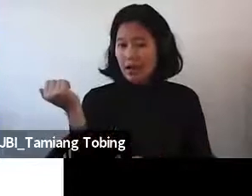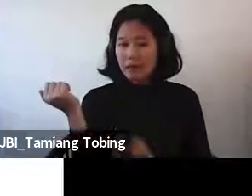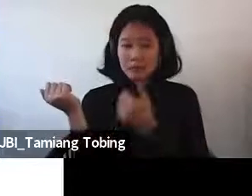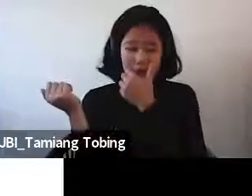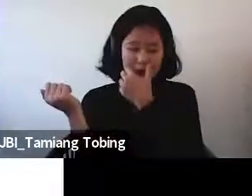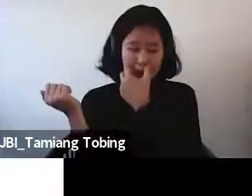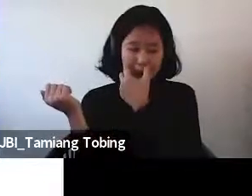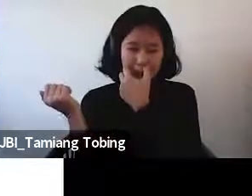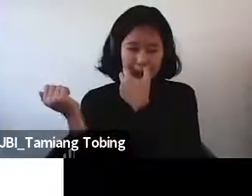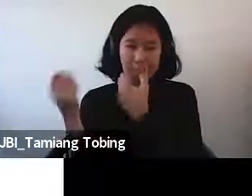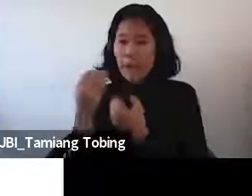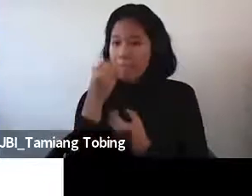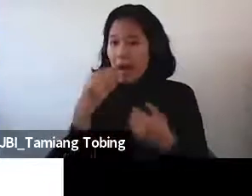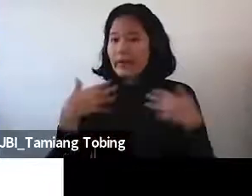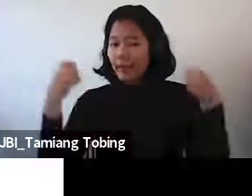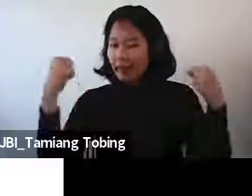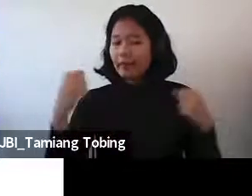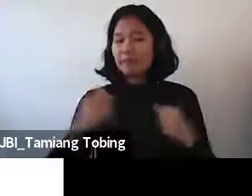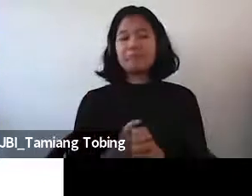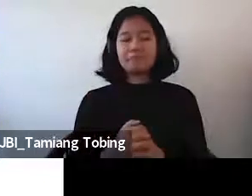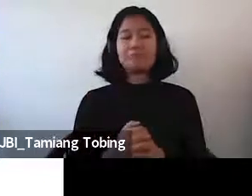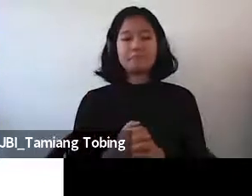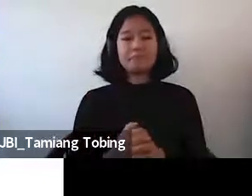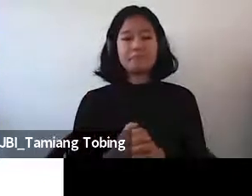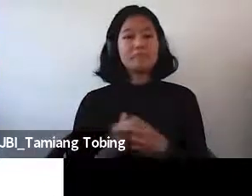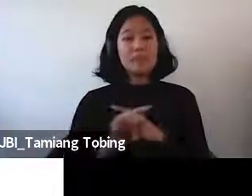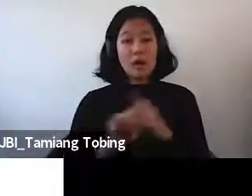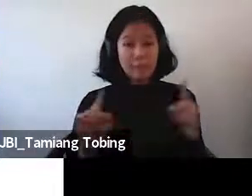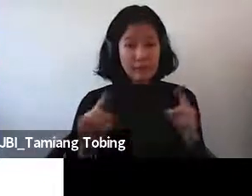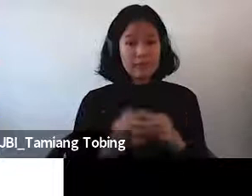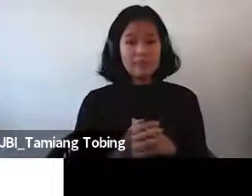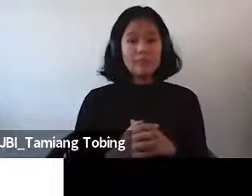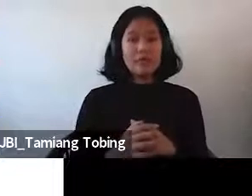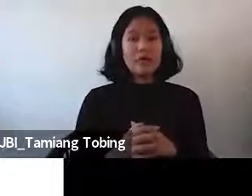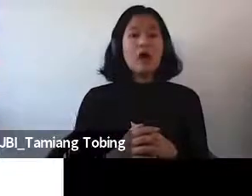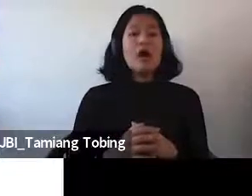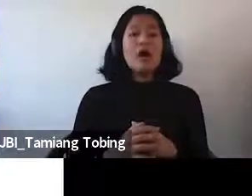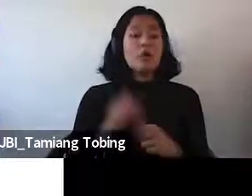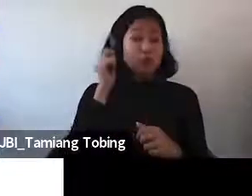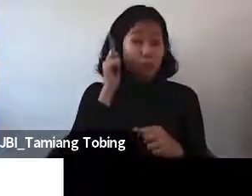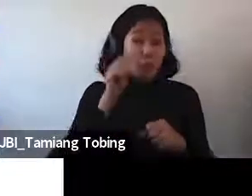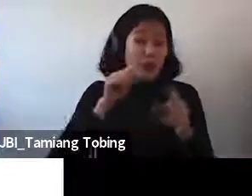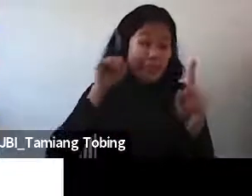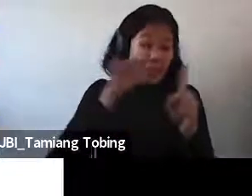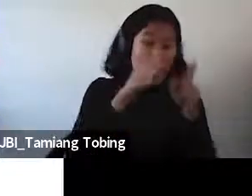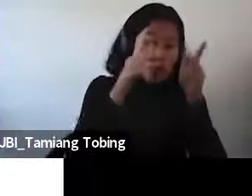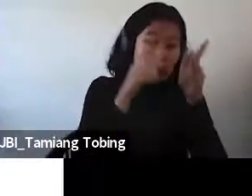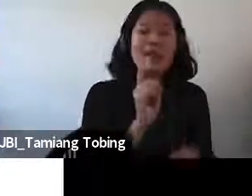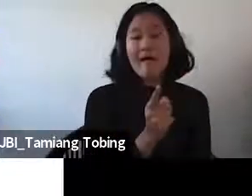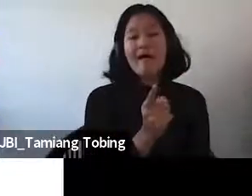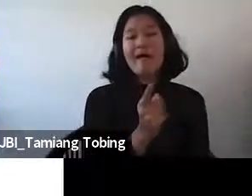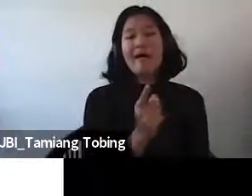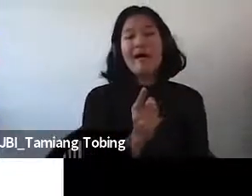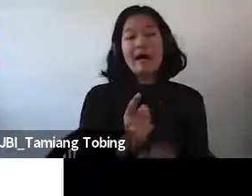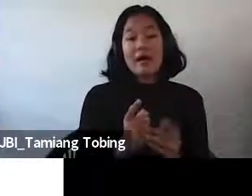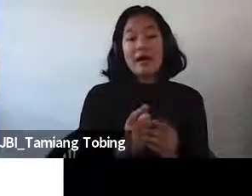salah satunya dengan makan makanan yang bergizi. Tetapi ini ada dampak khususnya bagi perempuan ya, bahwa ketika pendapatan